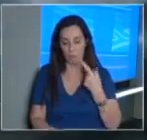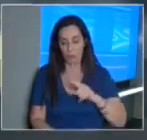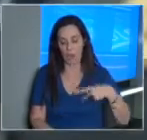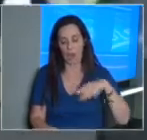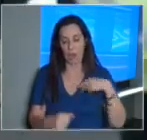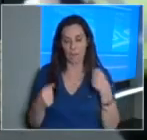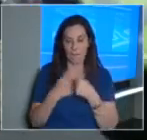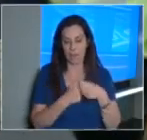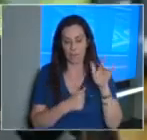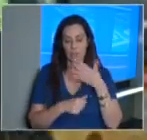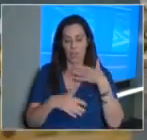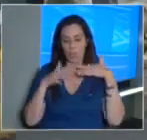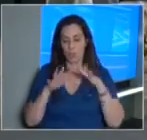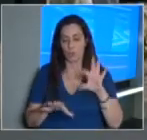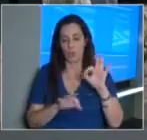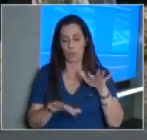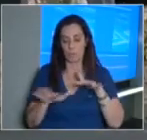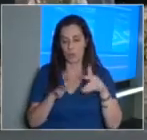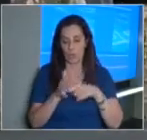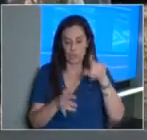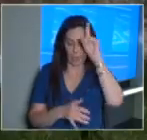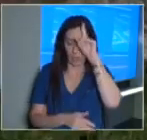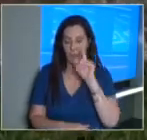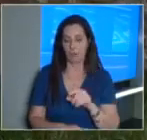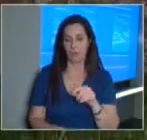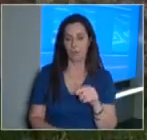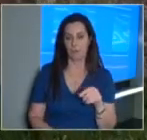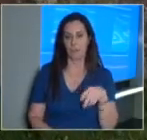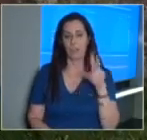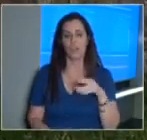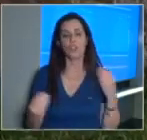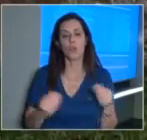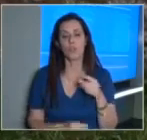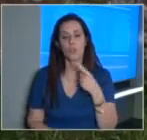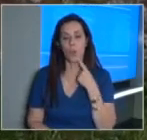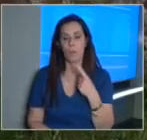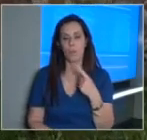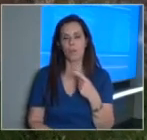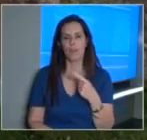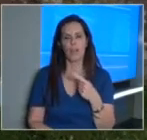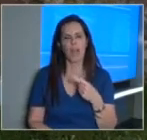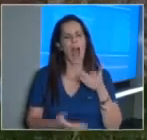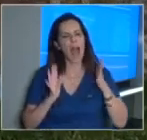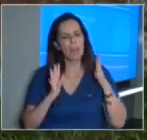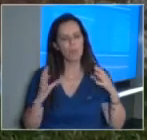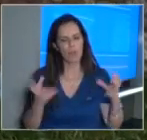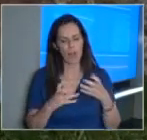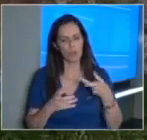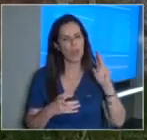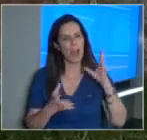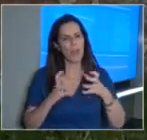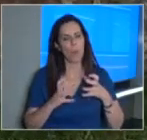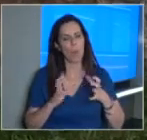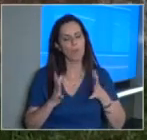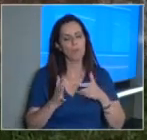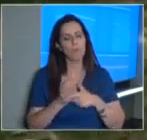על המאבק נגד האנטישמיות מטעם ממשלת גרמניה, יש תופעה שהוא קורא לה הברוטליזציה של החברה הגרמנית.